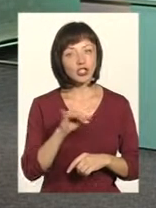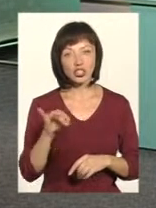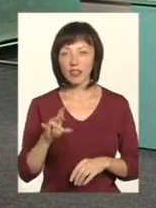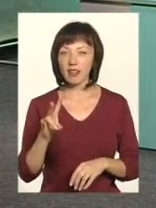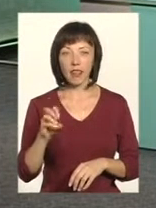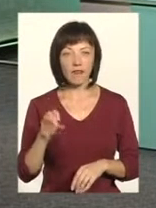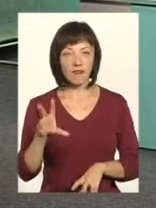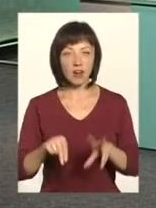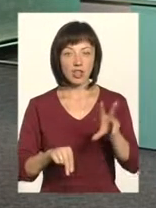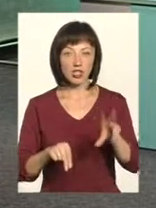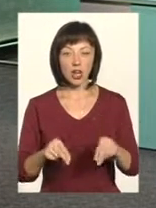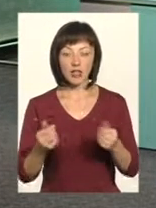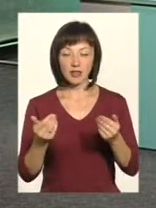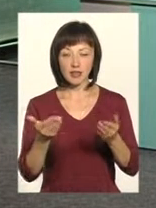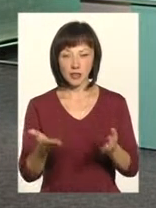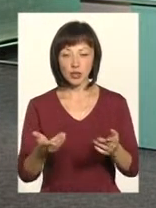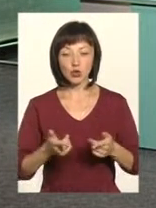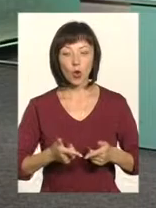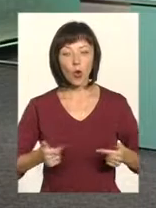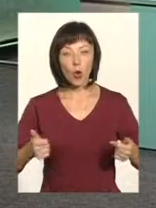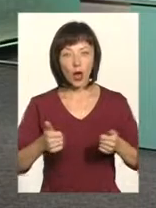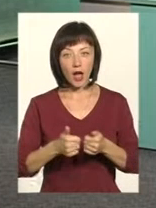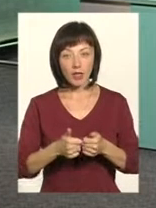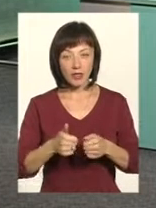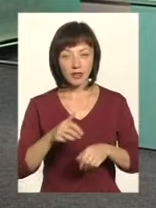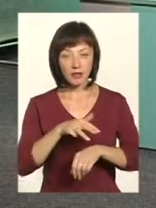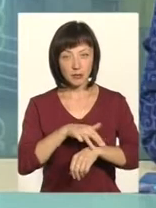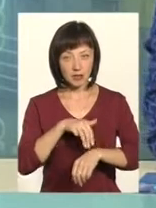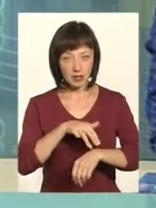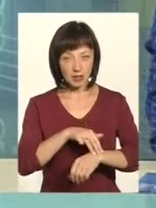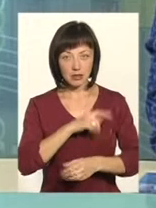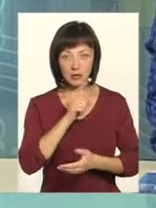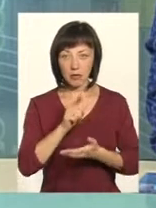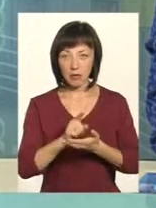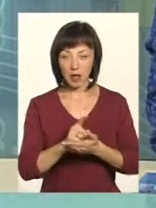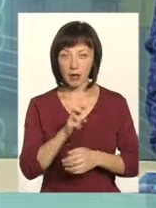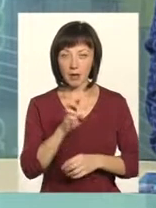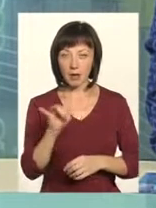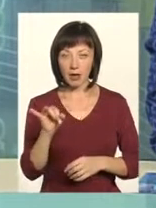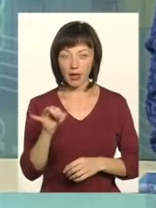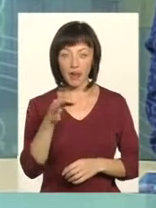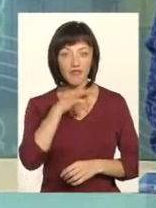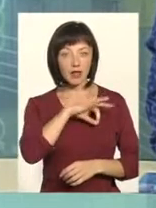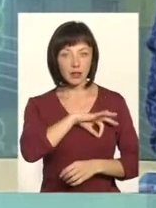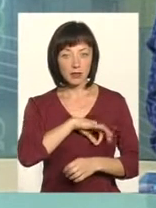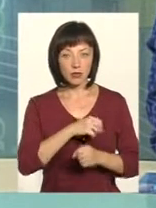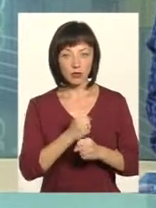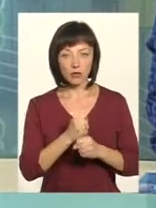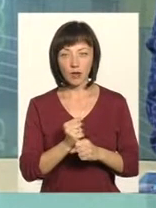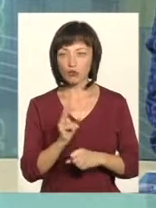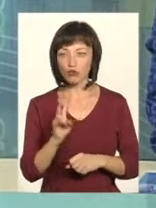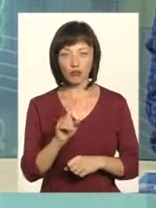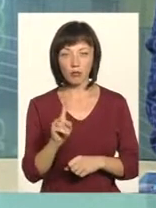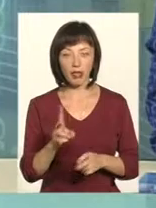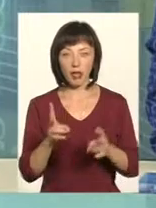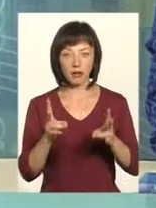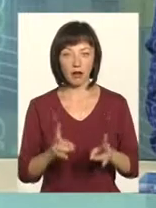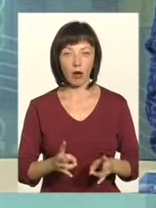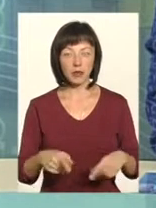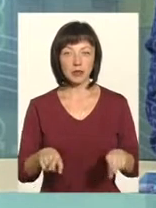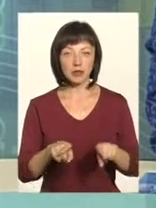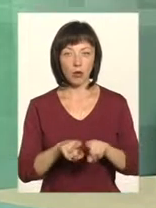що органи внутрішніх справ мали би ефективніше спрацювати, аби не трапилося